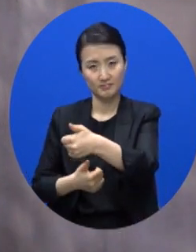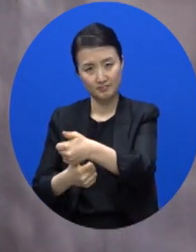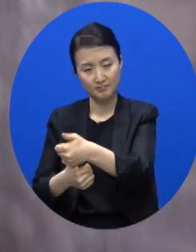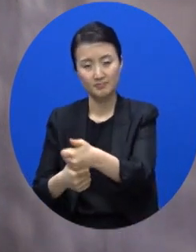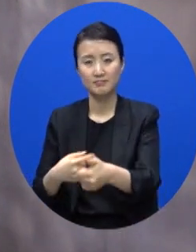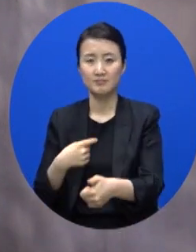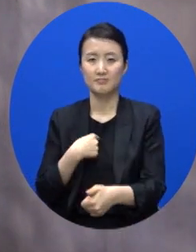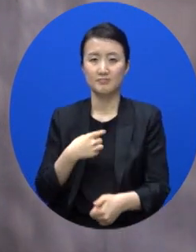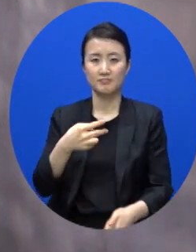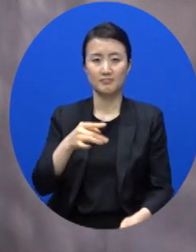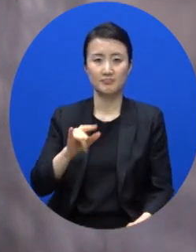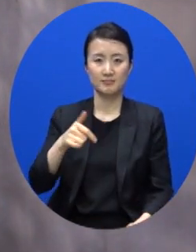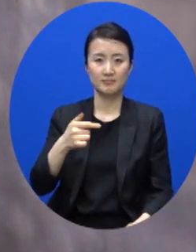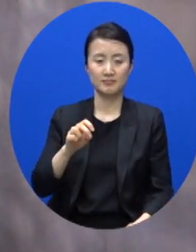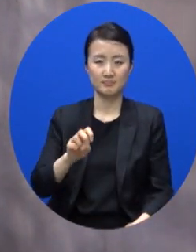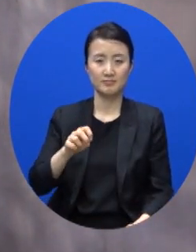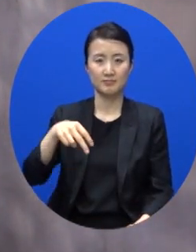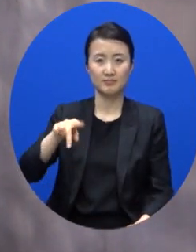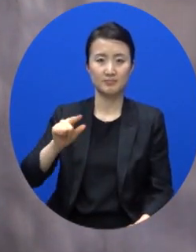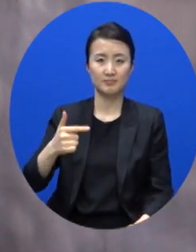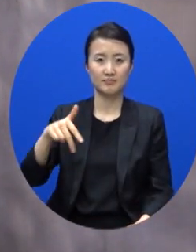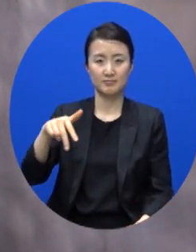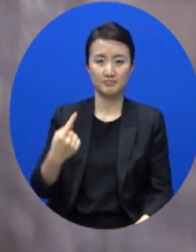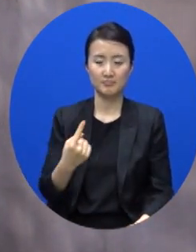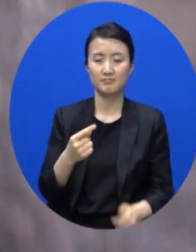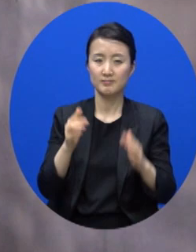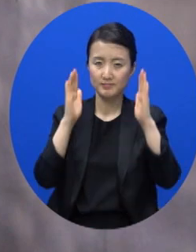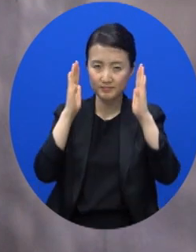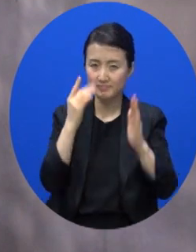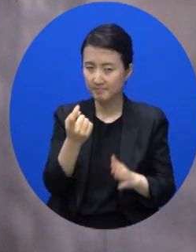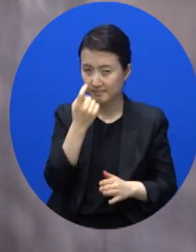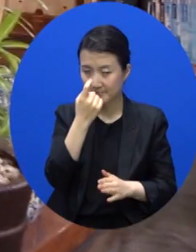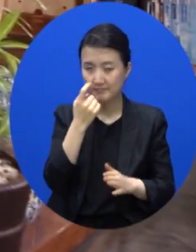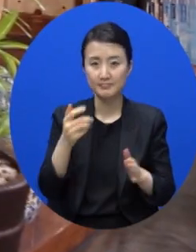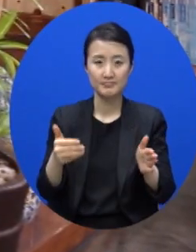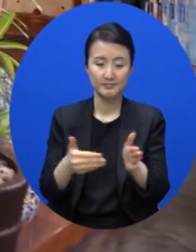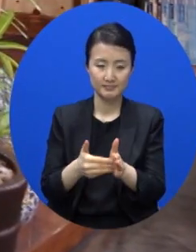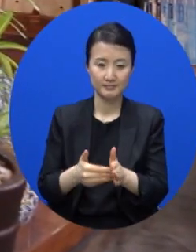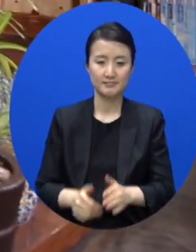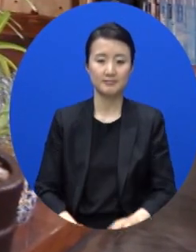대금 산조를 공부를 하기 시작했습니다.